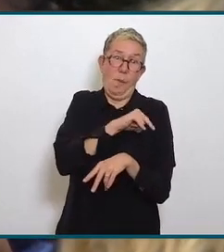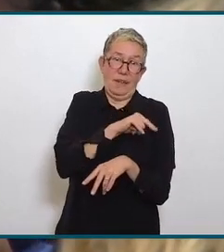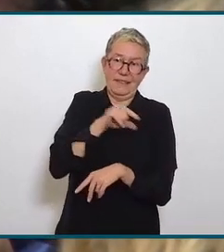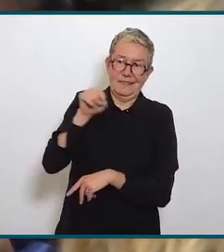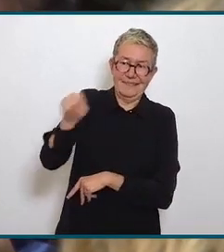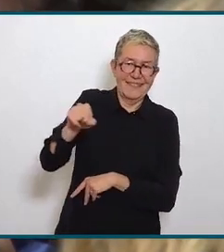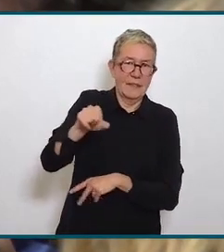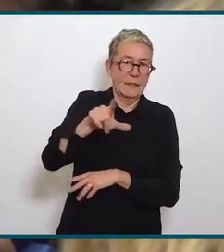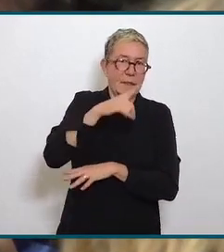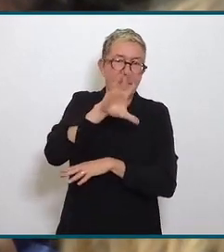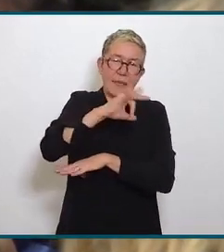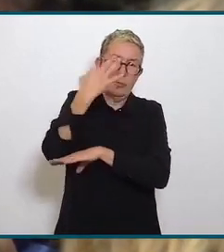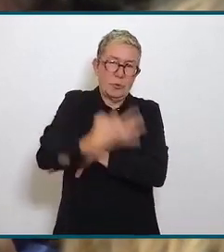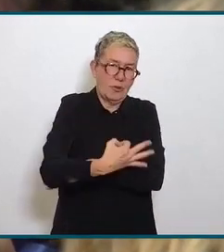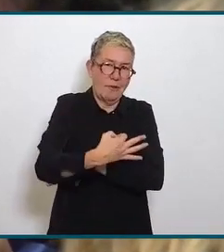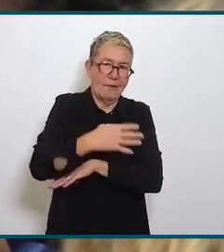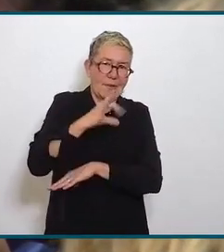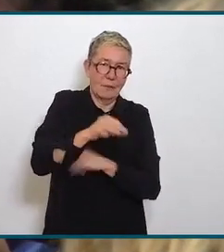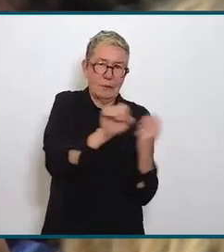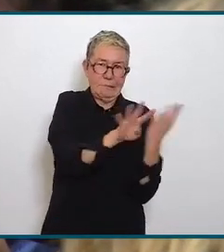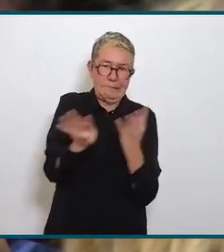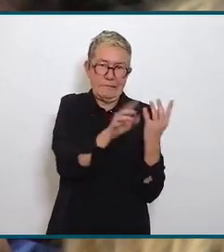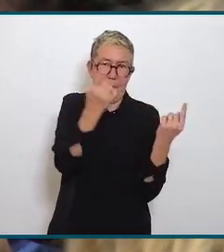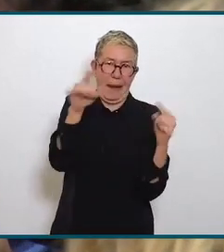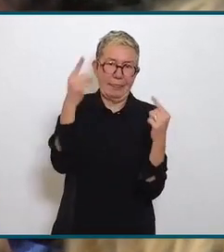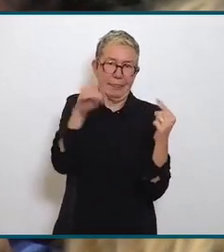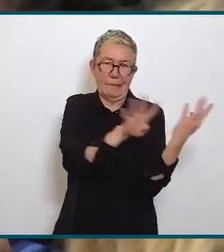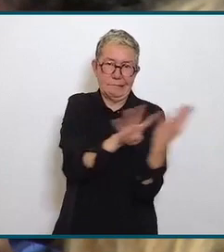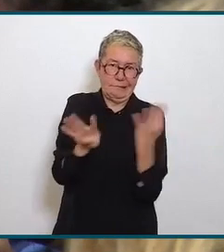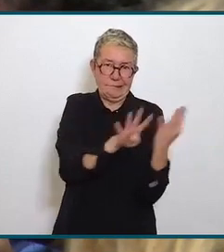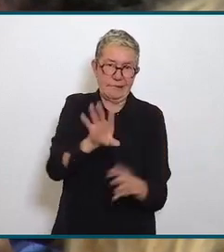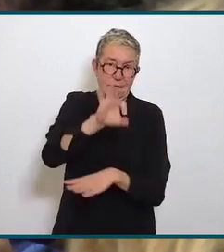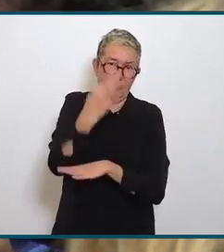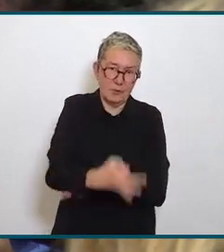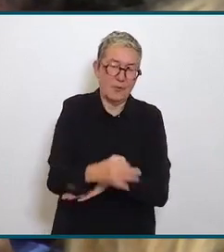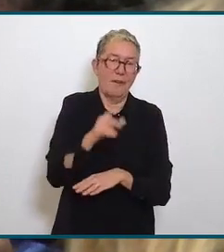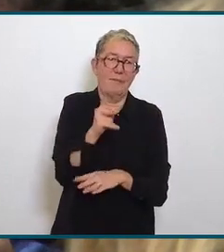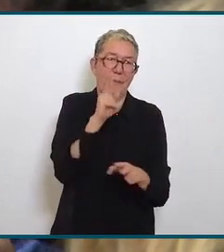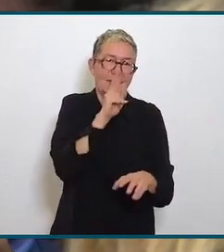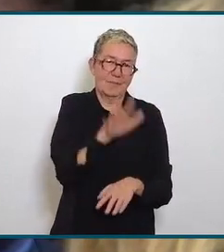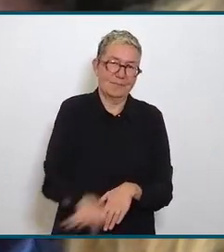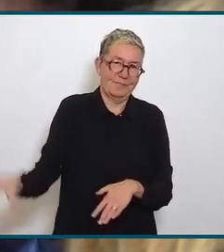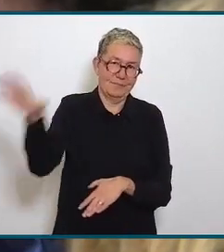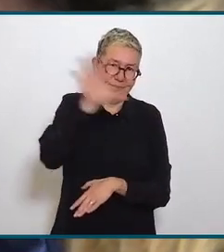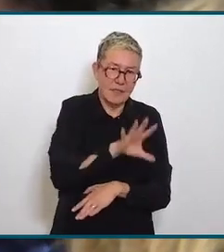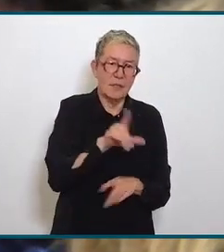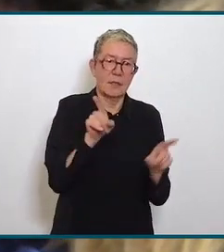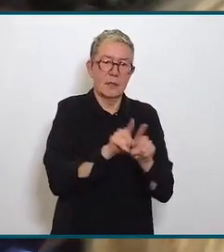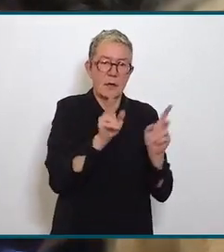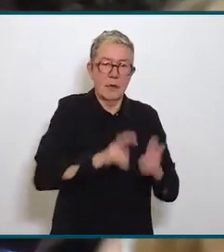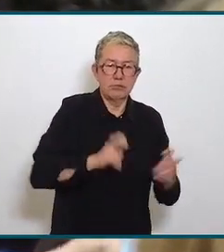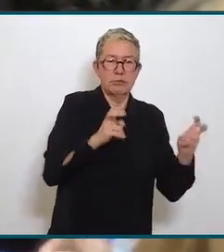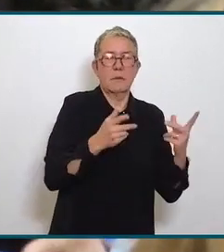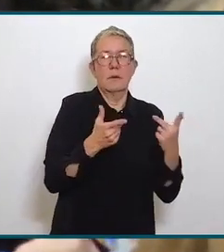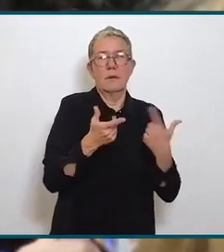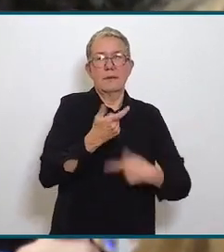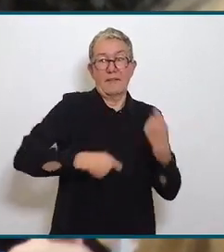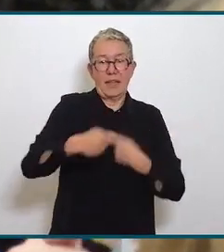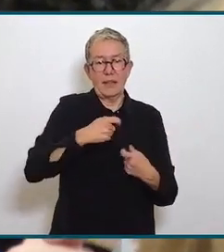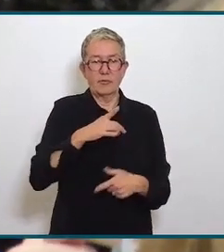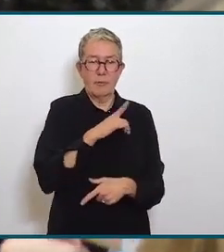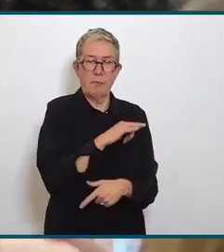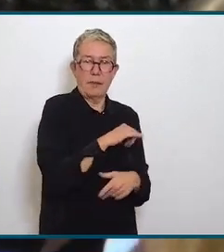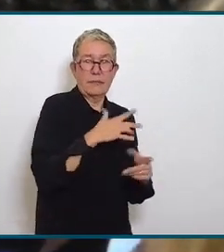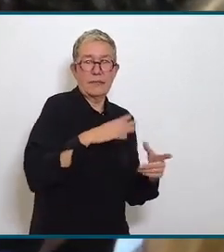moitié du total des atteintes aux biens enregistrées entre 2018 et 2020. Et enfin, une forte augmentation des trafics démantelés par la police